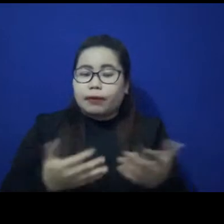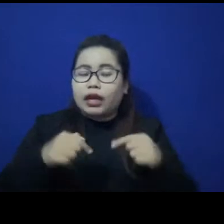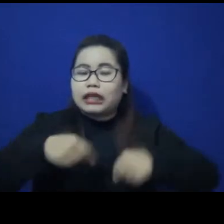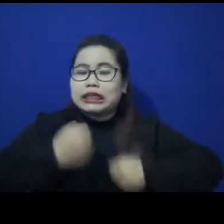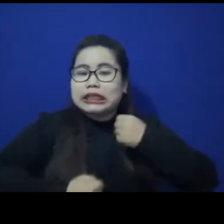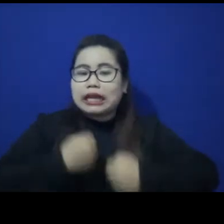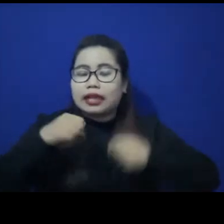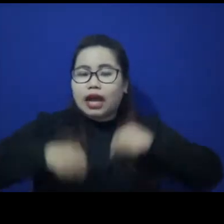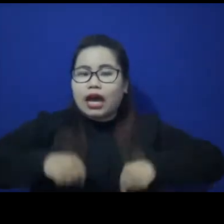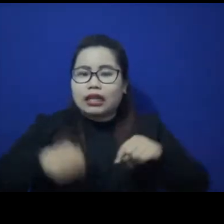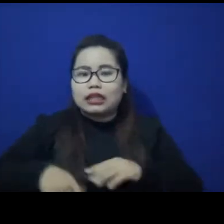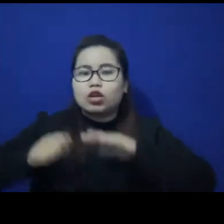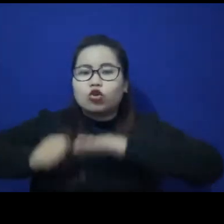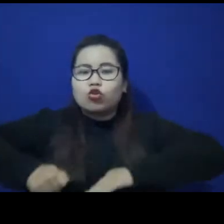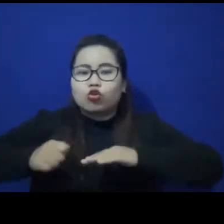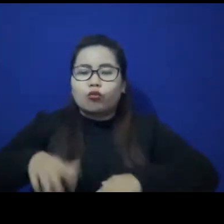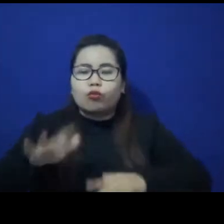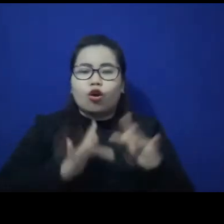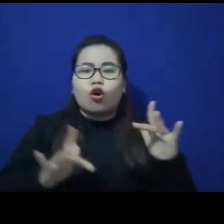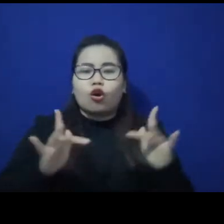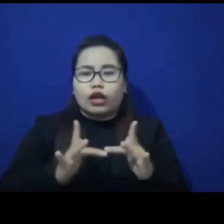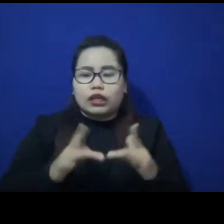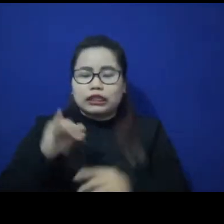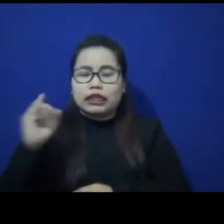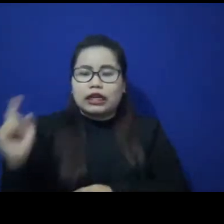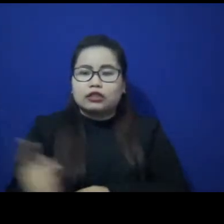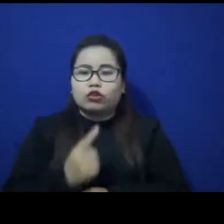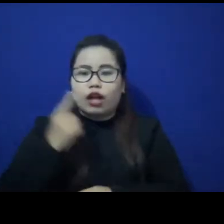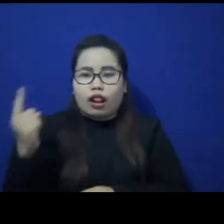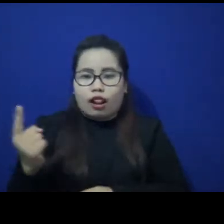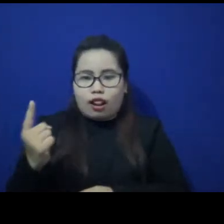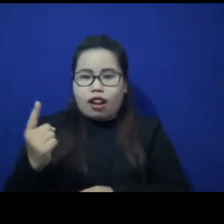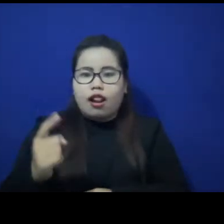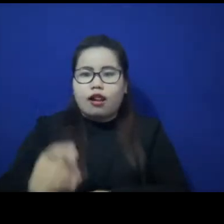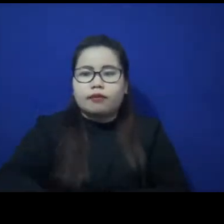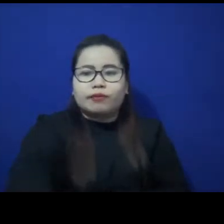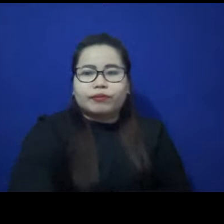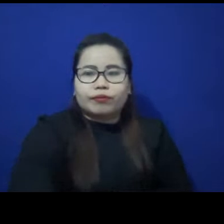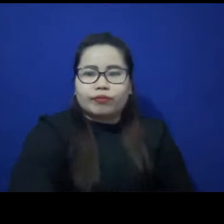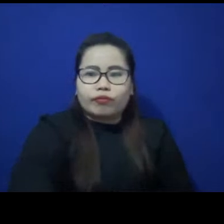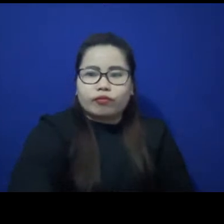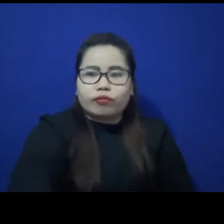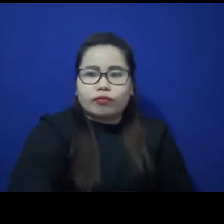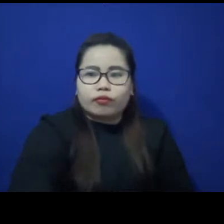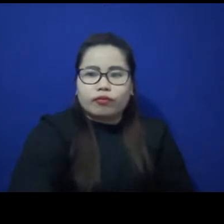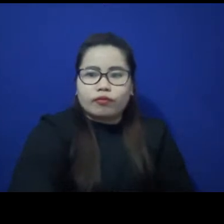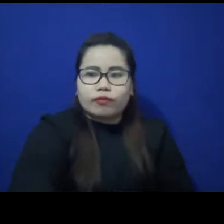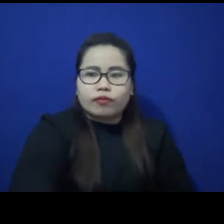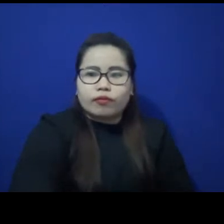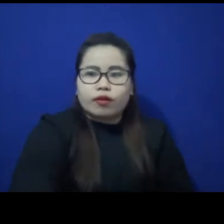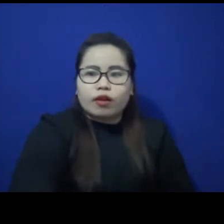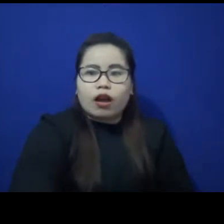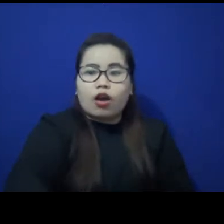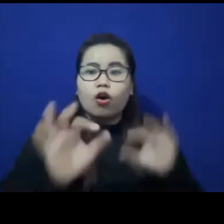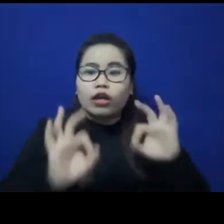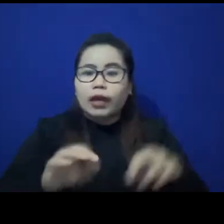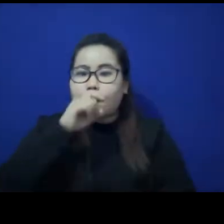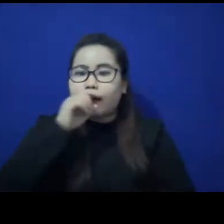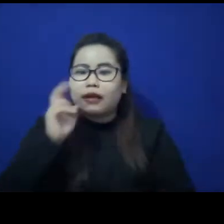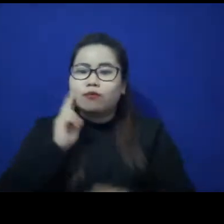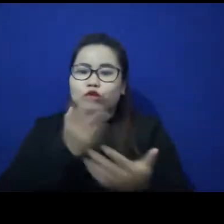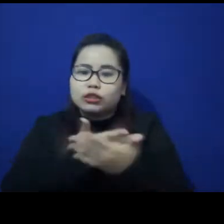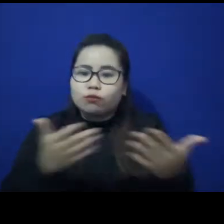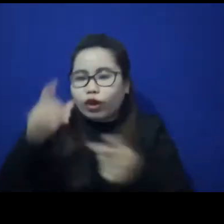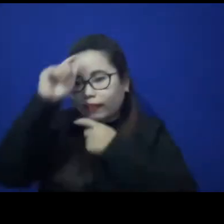yaitu hukum online International webinar series nah eh Bapak Ibu sekalian yang saya hormati